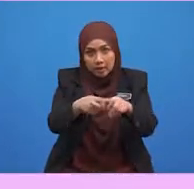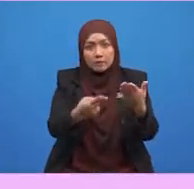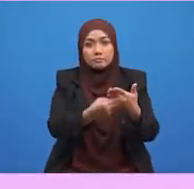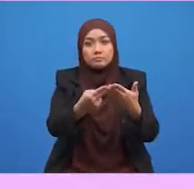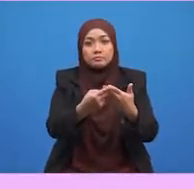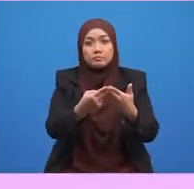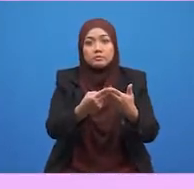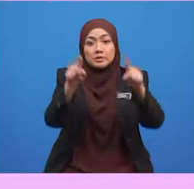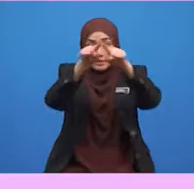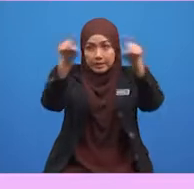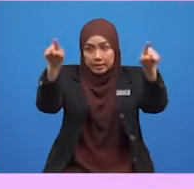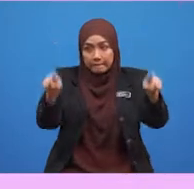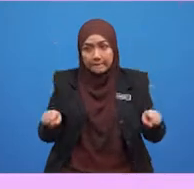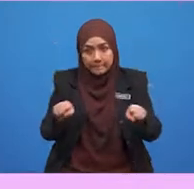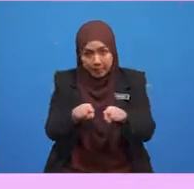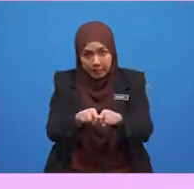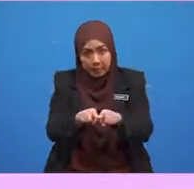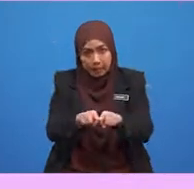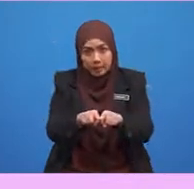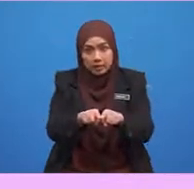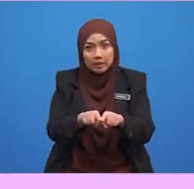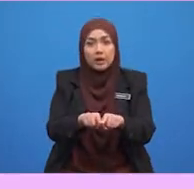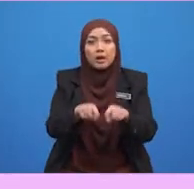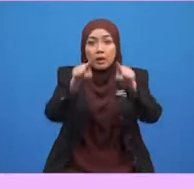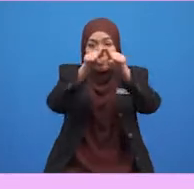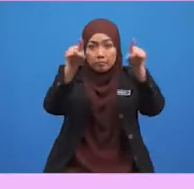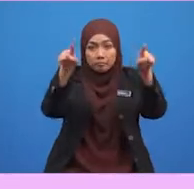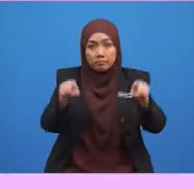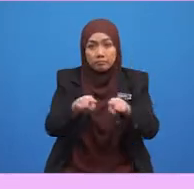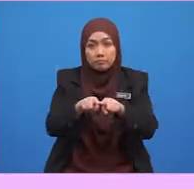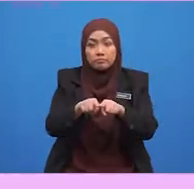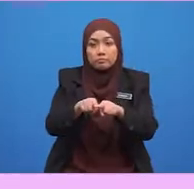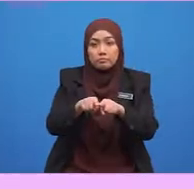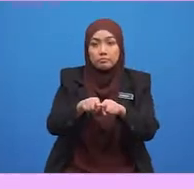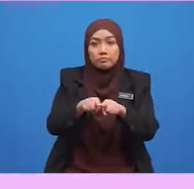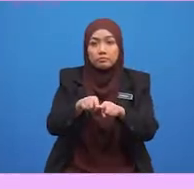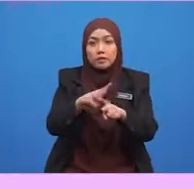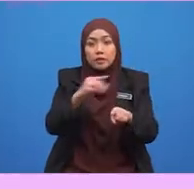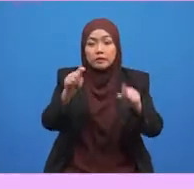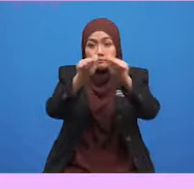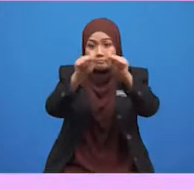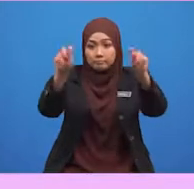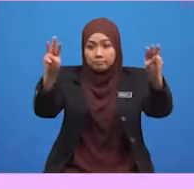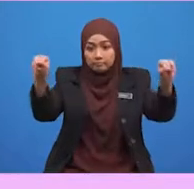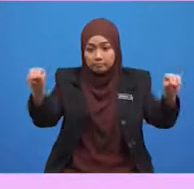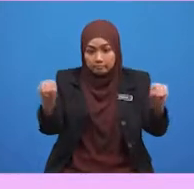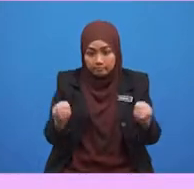rumus lelayak dan rumus trapezium berdasarkan luas segi empat